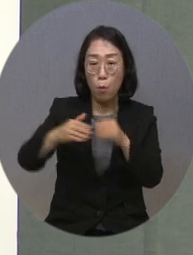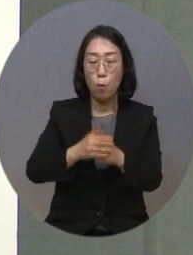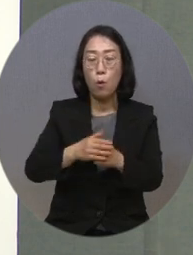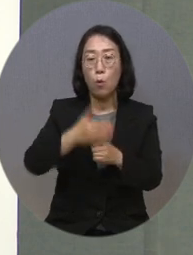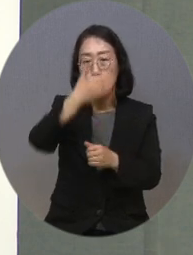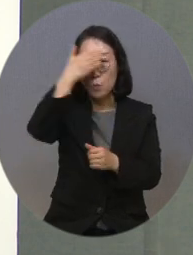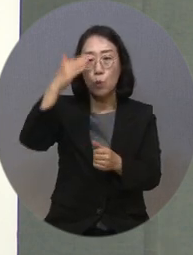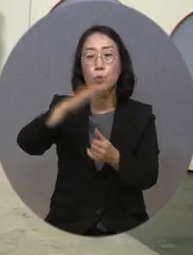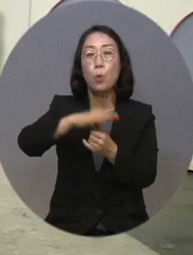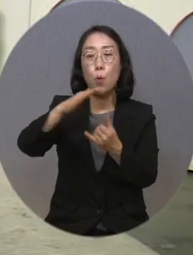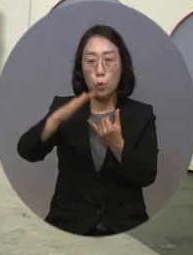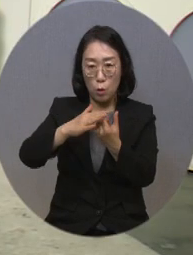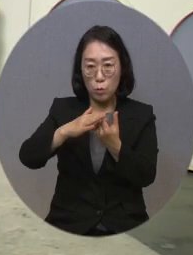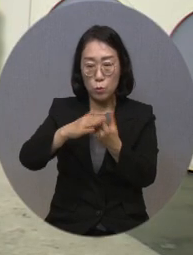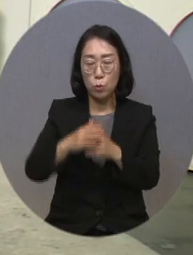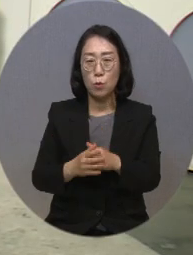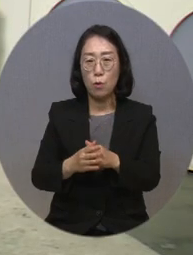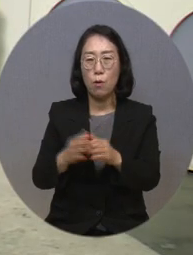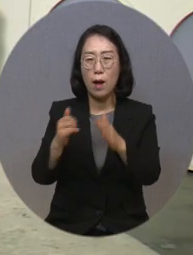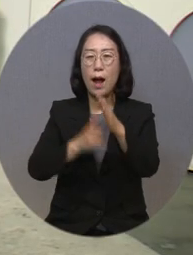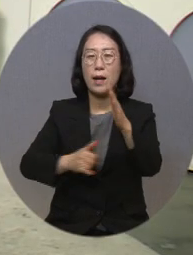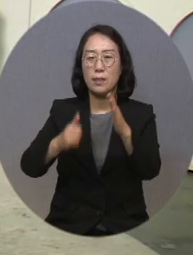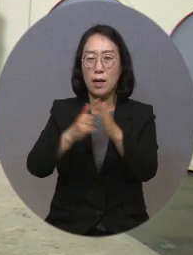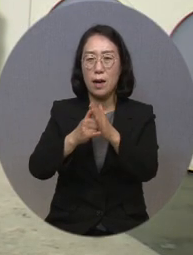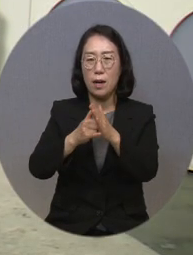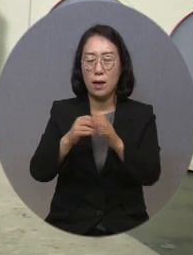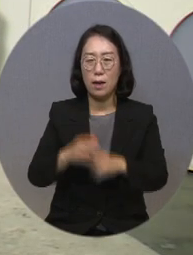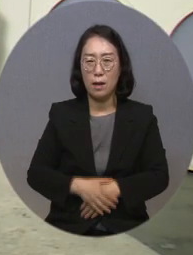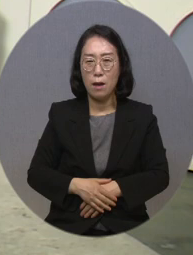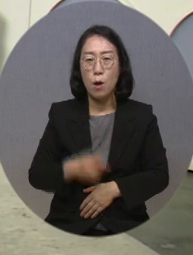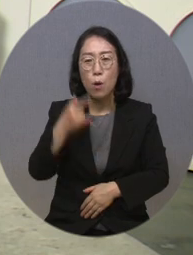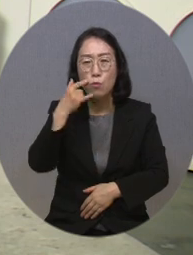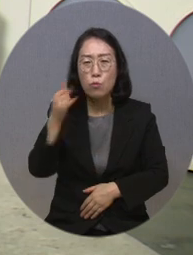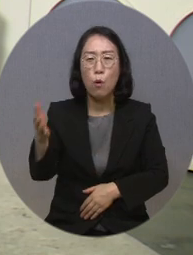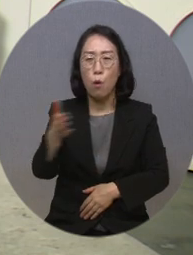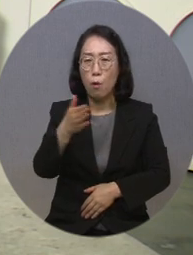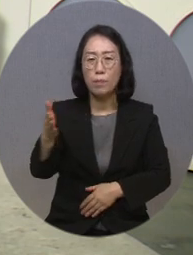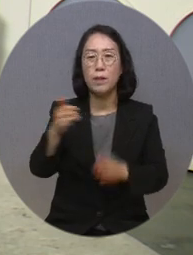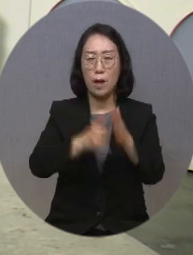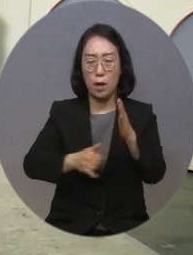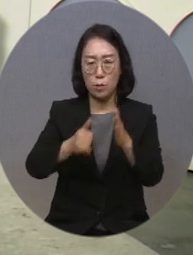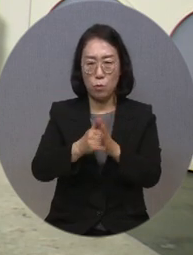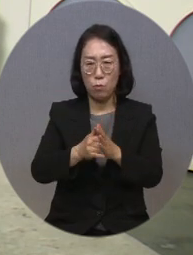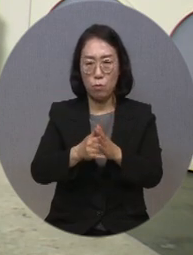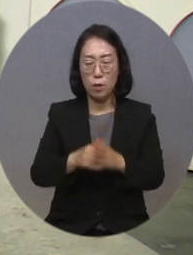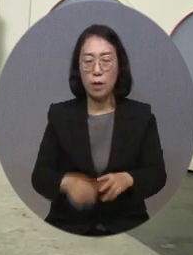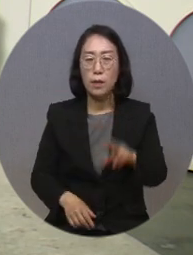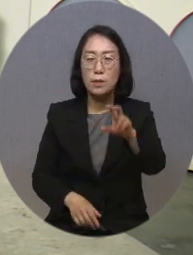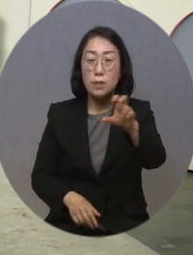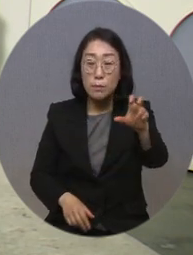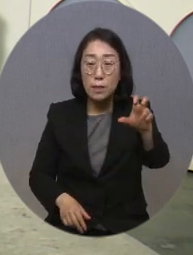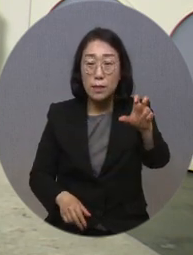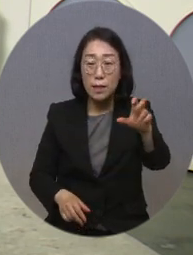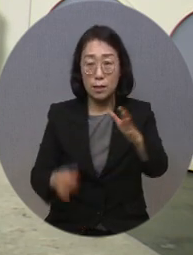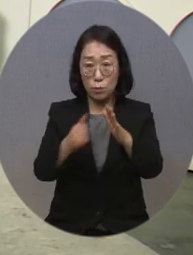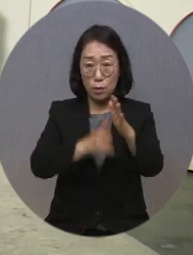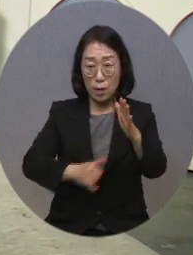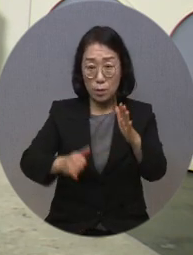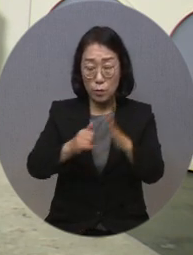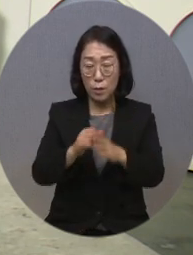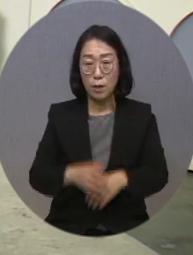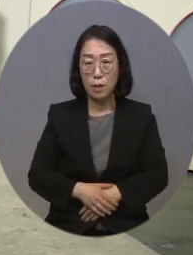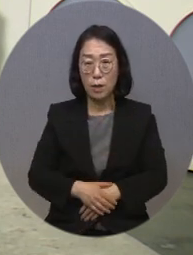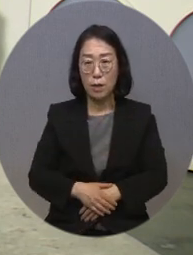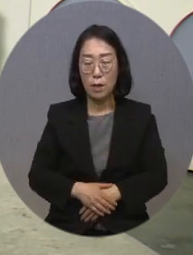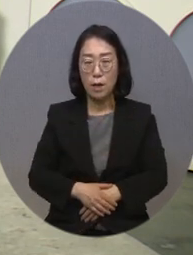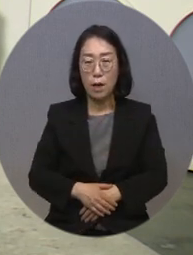가장들한테 가는 그게 한 가정에 한 20만 원 정도 가는가 봐요. 그러니까 25 가정한테 가는 거죠. 그렇죠. 제가